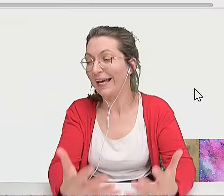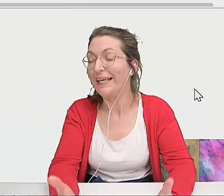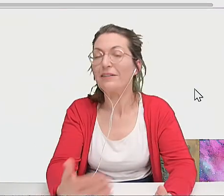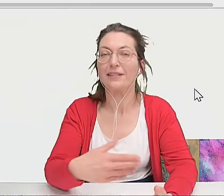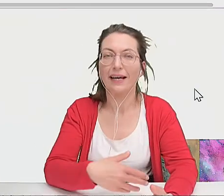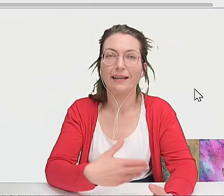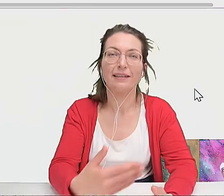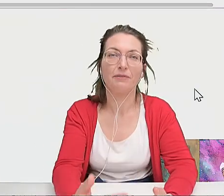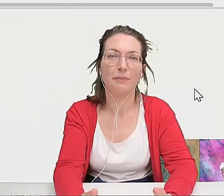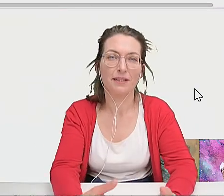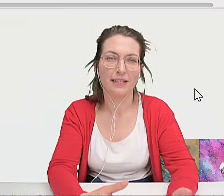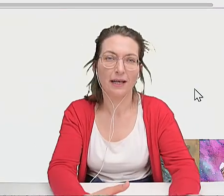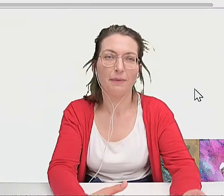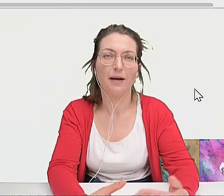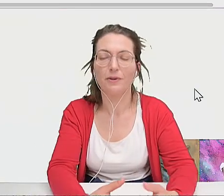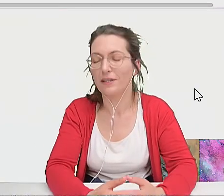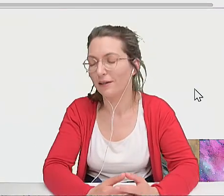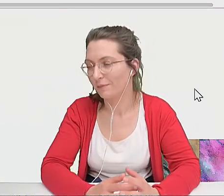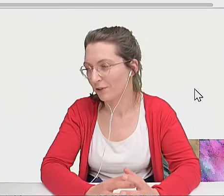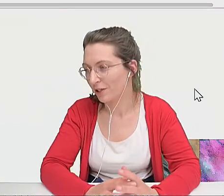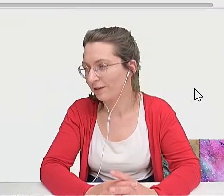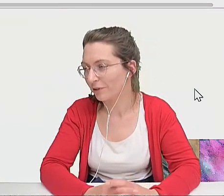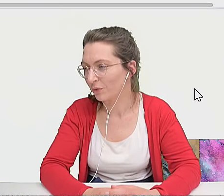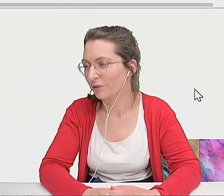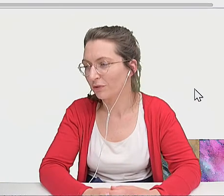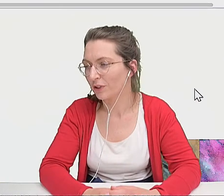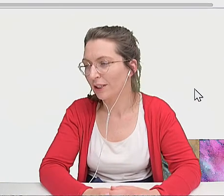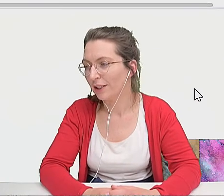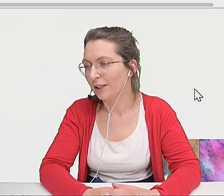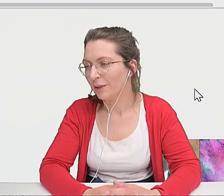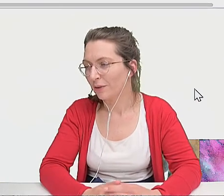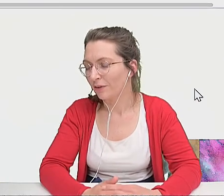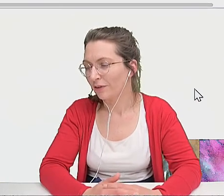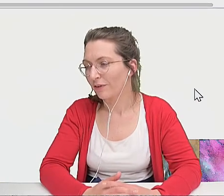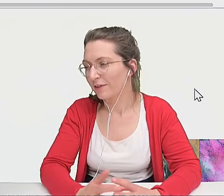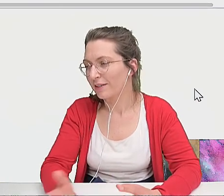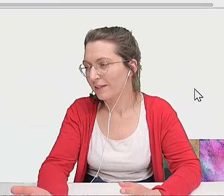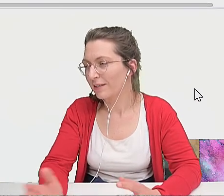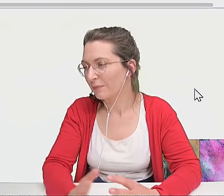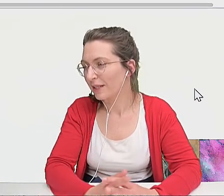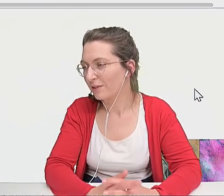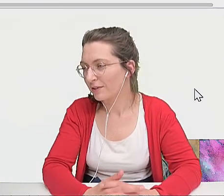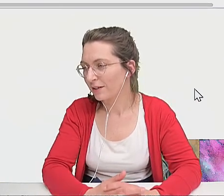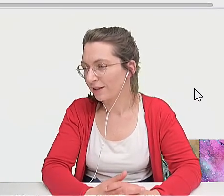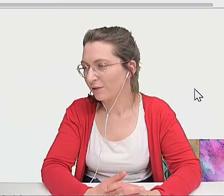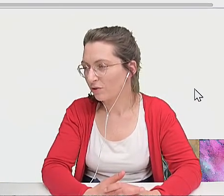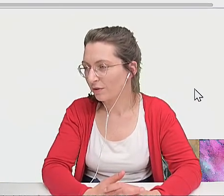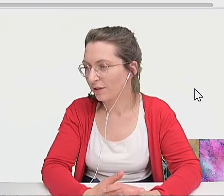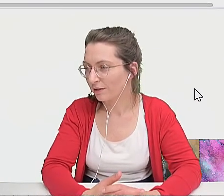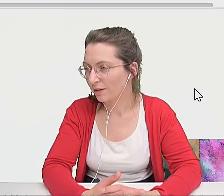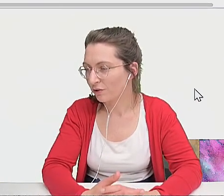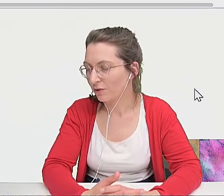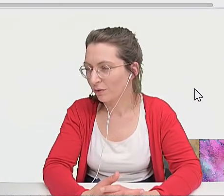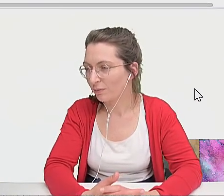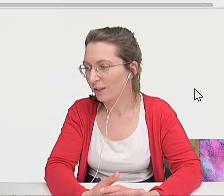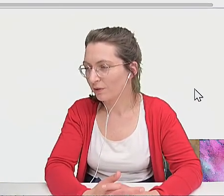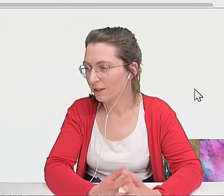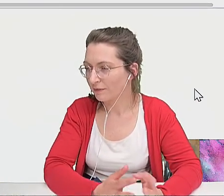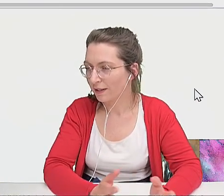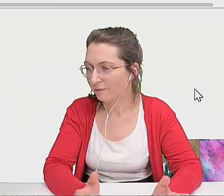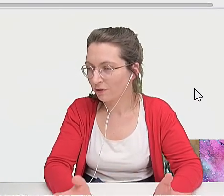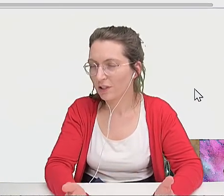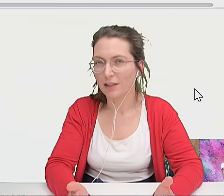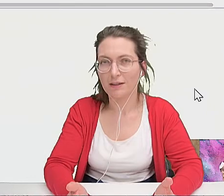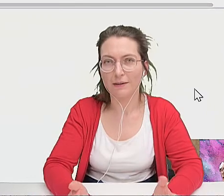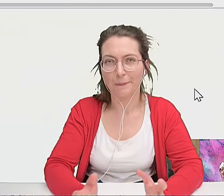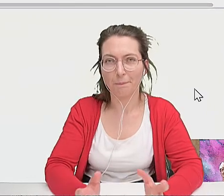Dabei reicht das eigentlich, wenn man das einmal außerhalb der Schleife durchführt. Und das ist deshalb eine ganz schöne Rückmeldung, dass